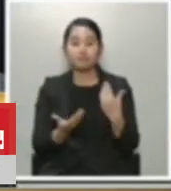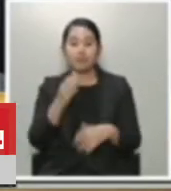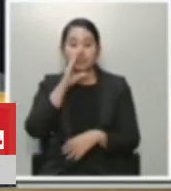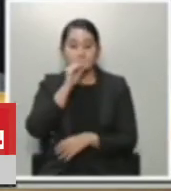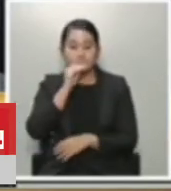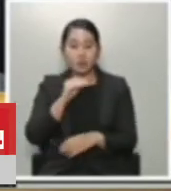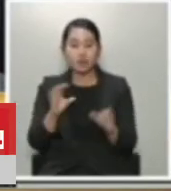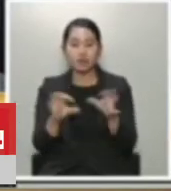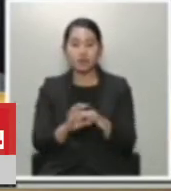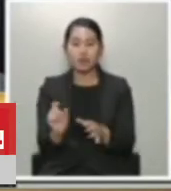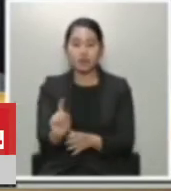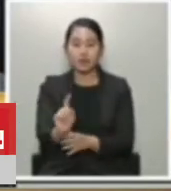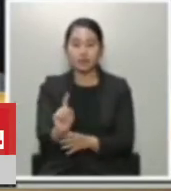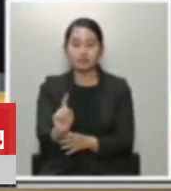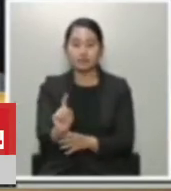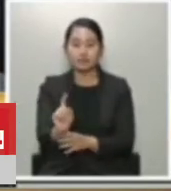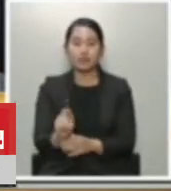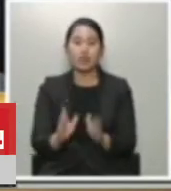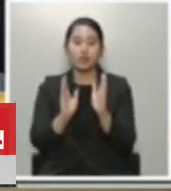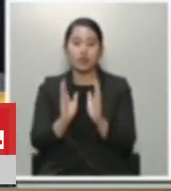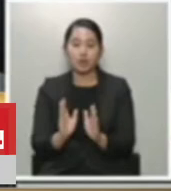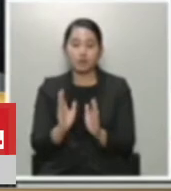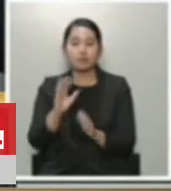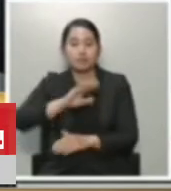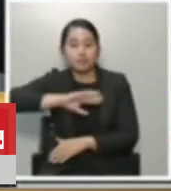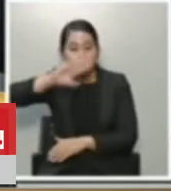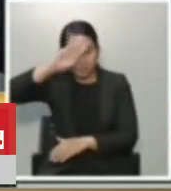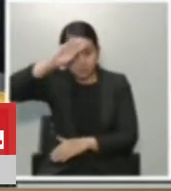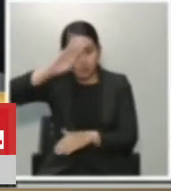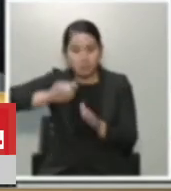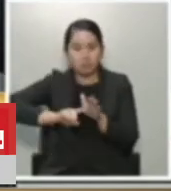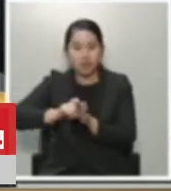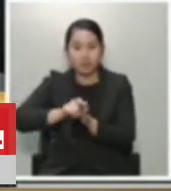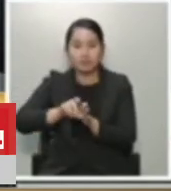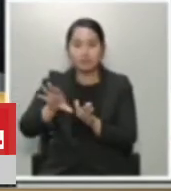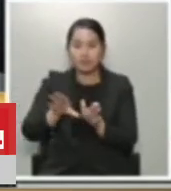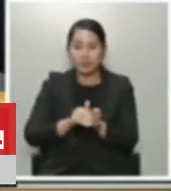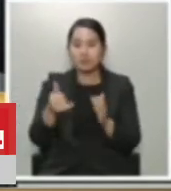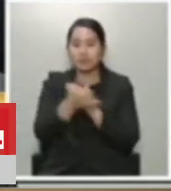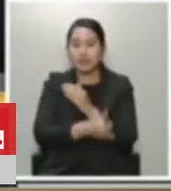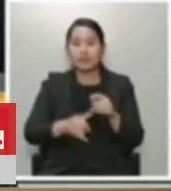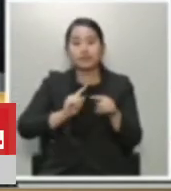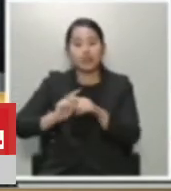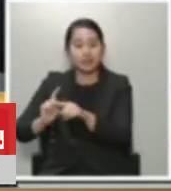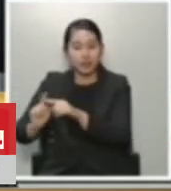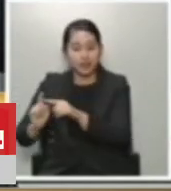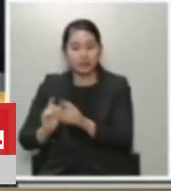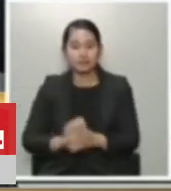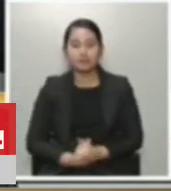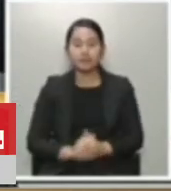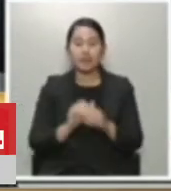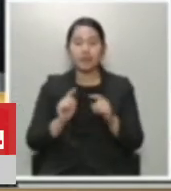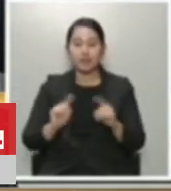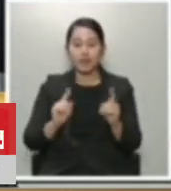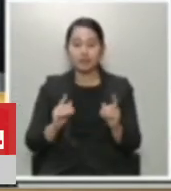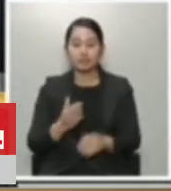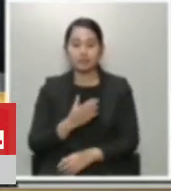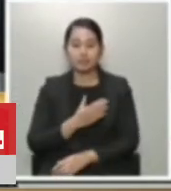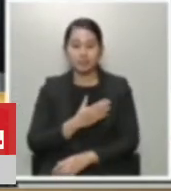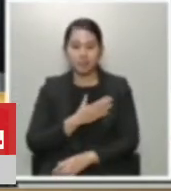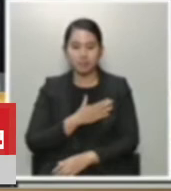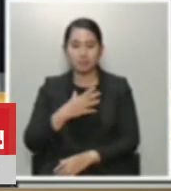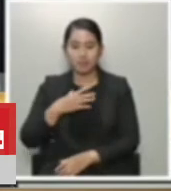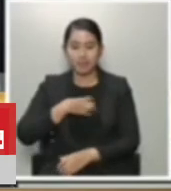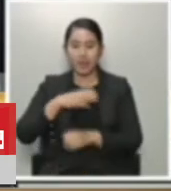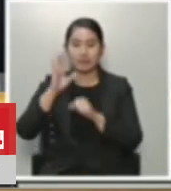ของเหตุการณ์นะครับของคนที่เป็นโรคนะครับที่เกิดขึ้นในประเทศต่างๆแต่ในมุมมองของผมที่อยากจะข